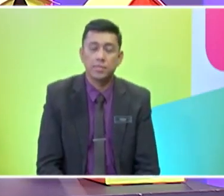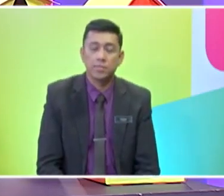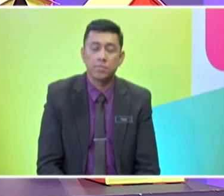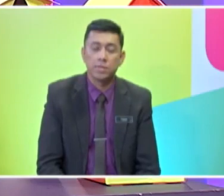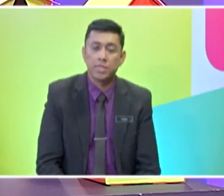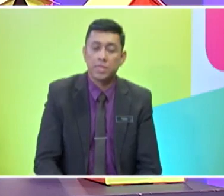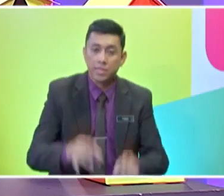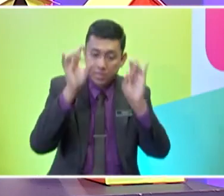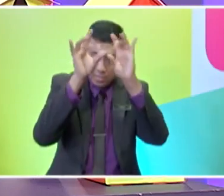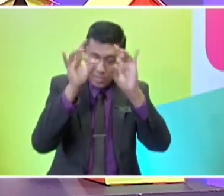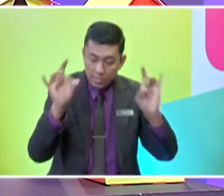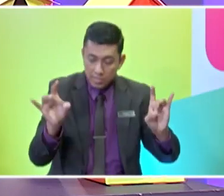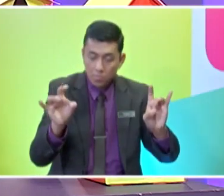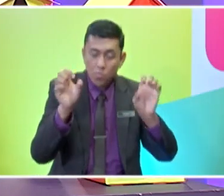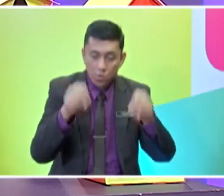kita